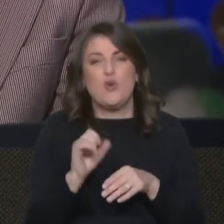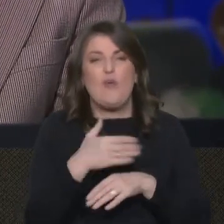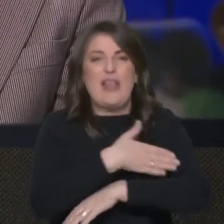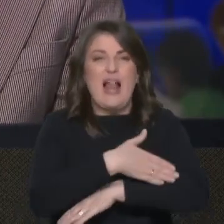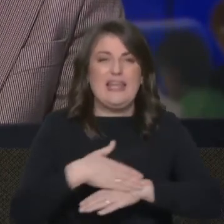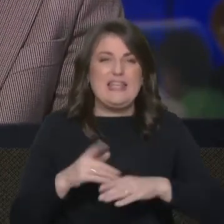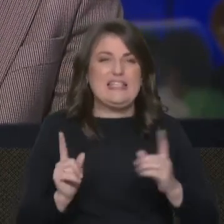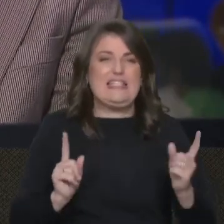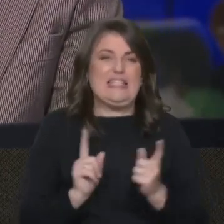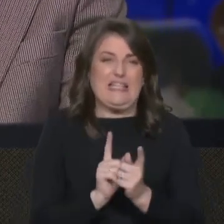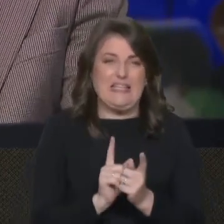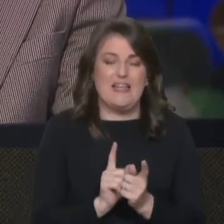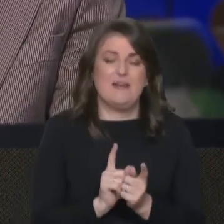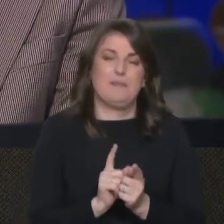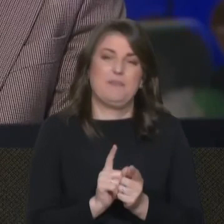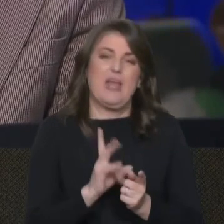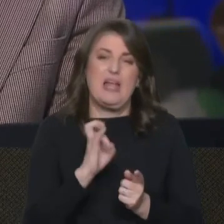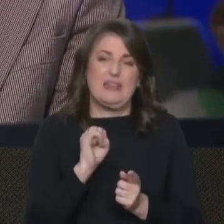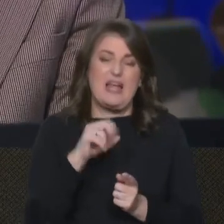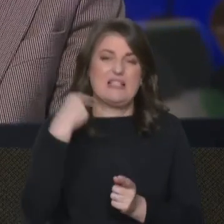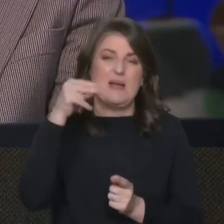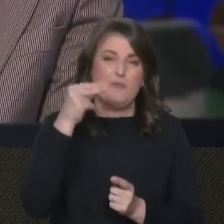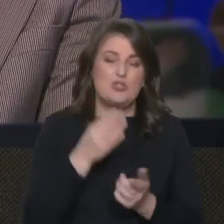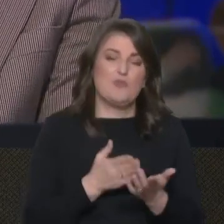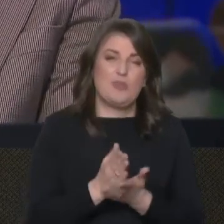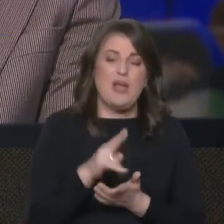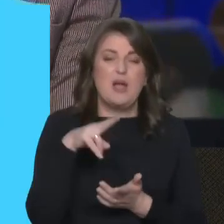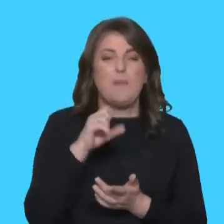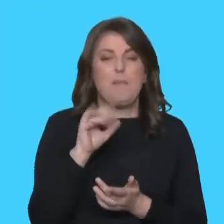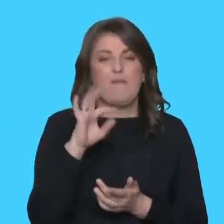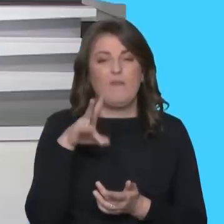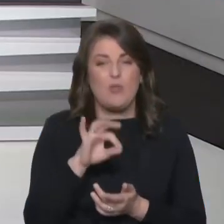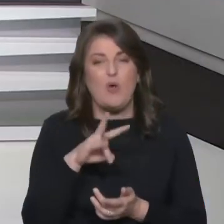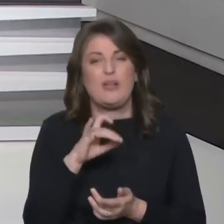лінії зіткнення на Запорізькому напрямку. Павло